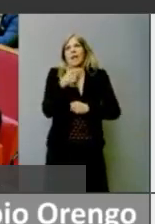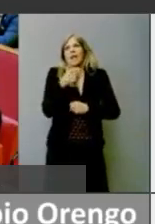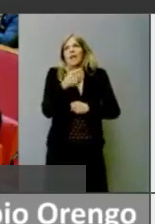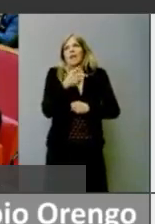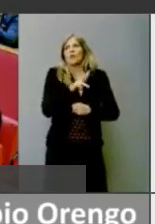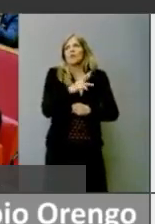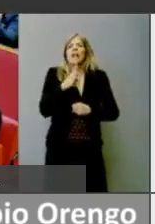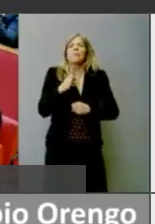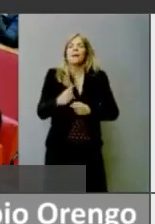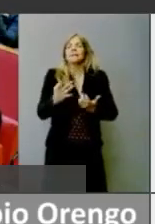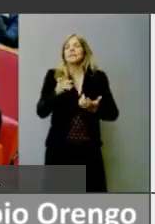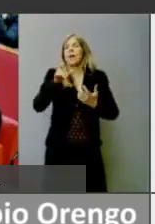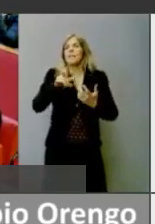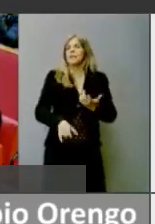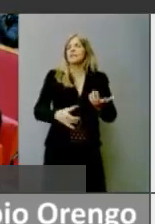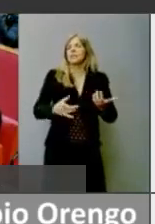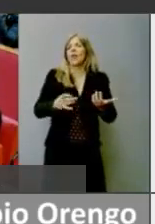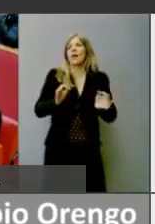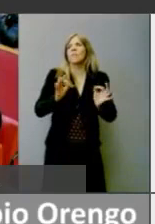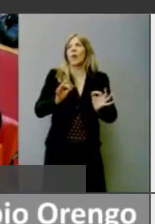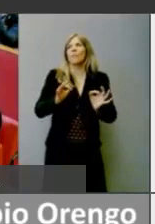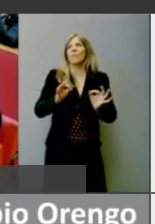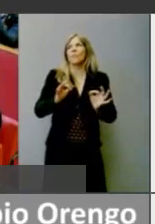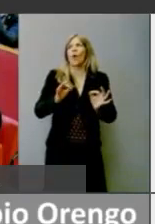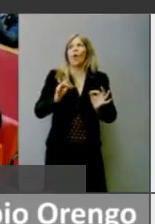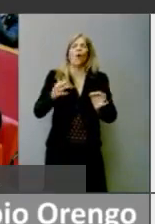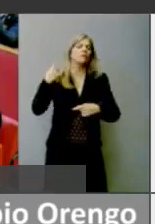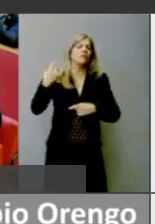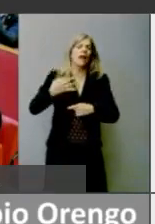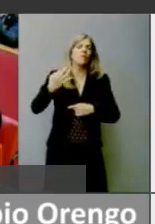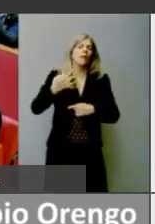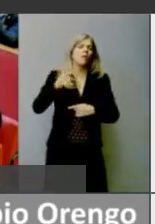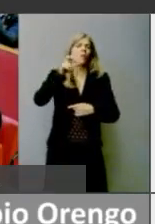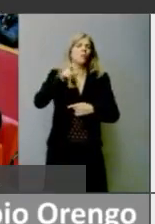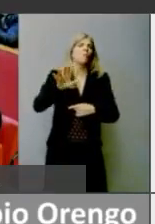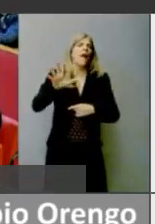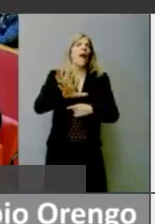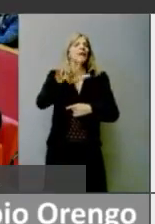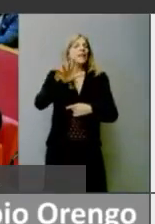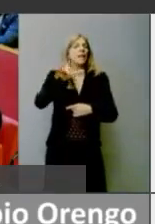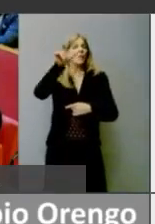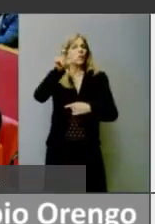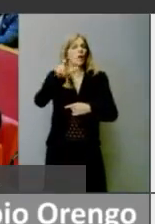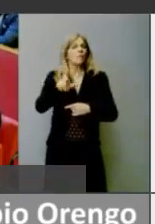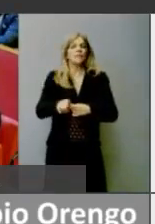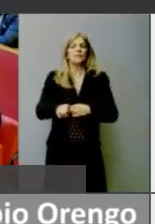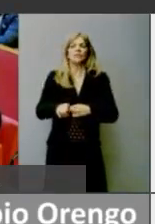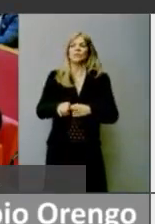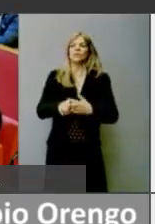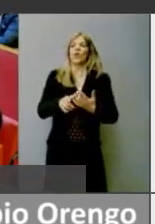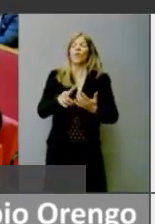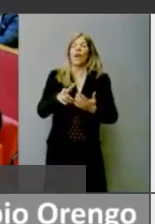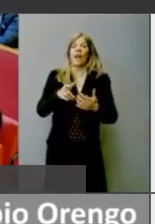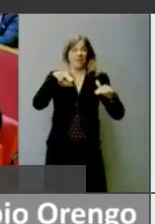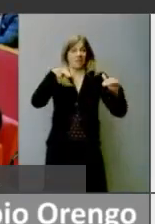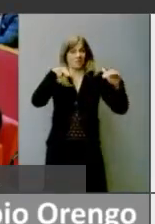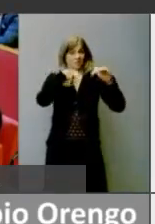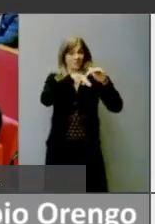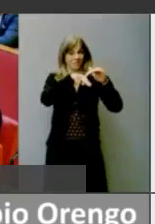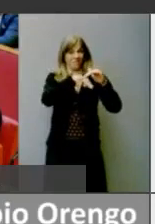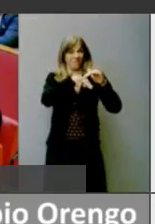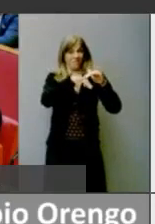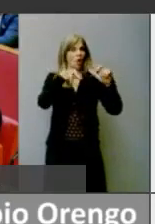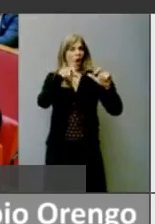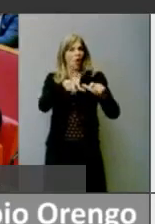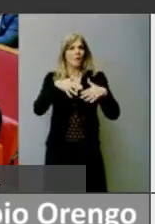degli esempi più alti di essere umano costretto in un polmone d'acciaio a vivere la sua